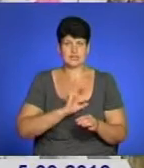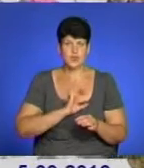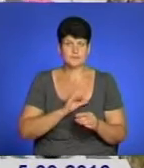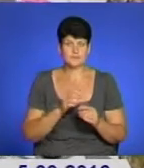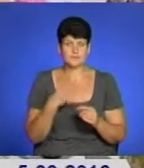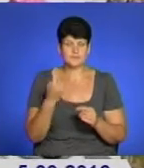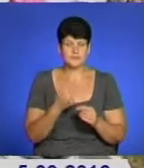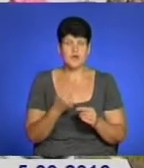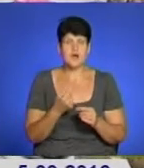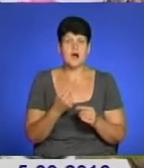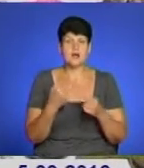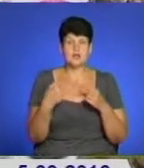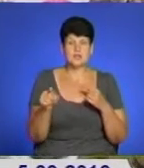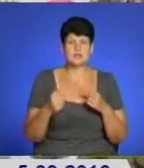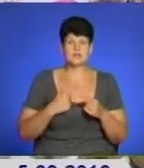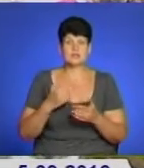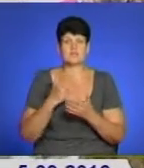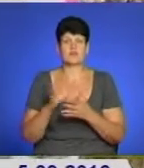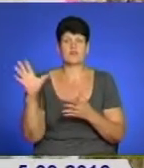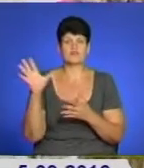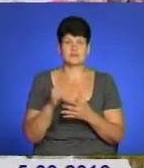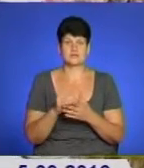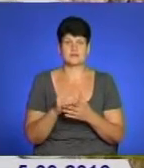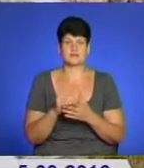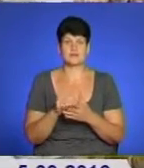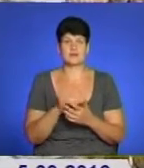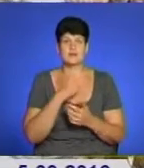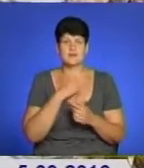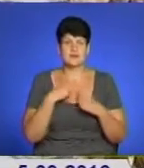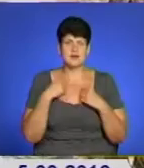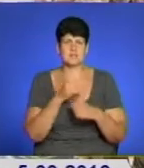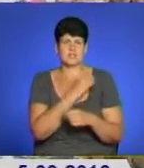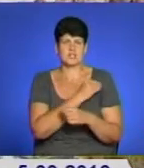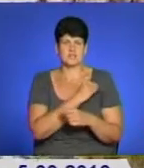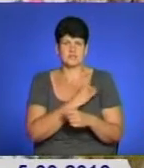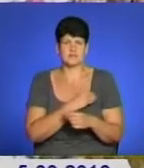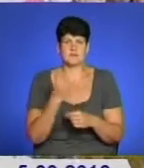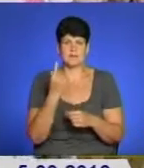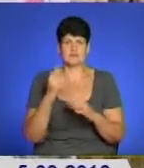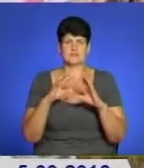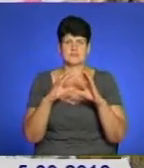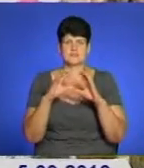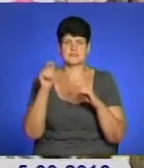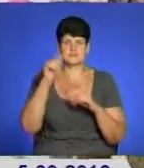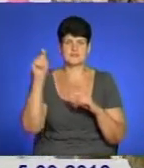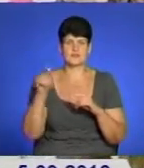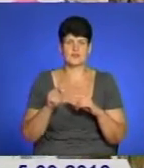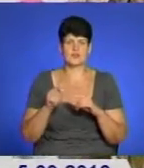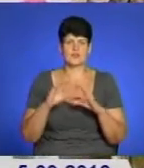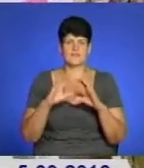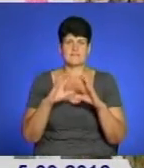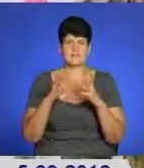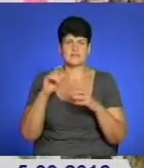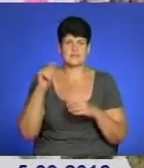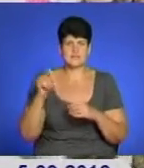солдат мав всі ознаки, емблеми, нашивки Першої світової війни, він був офіцером. І всі